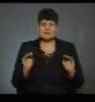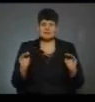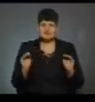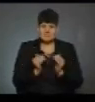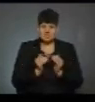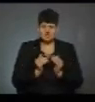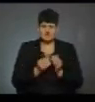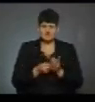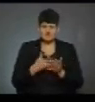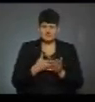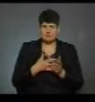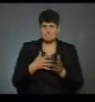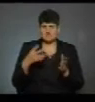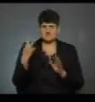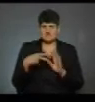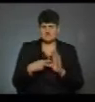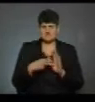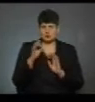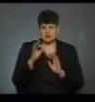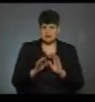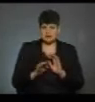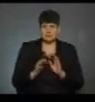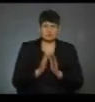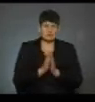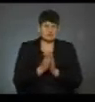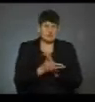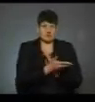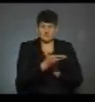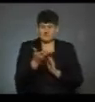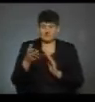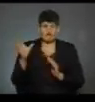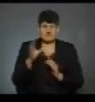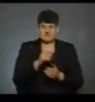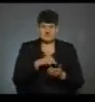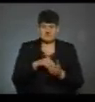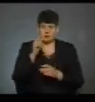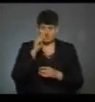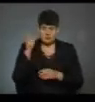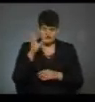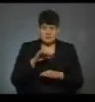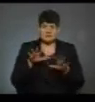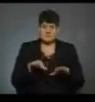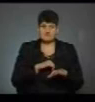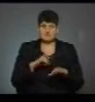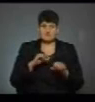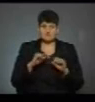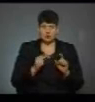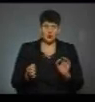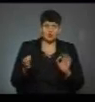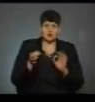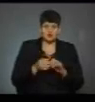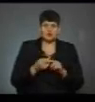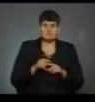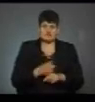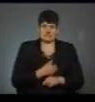платіжці більш ніж на 27%. Тож закликаю всі міста в Україні, все місцеве самоврядування долучитися до цієї ініціативи